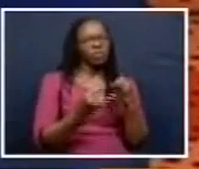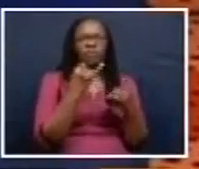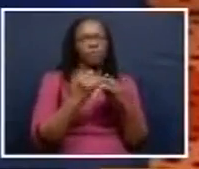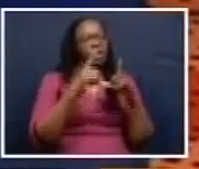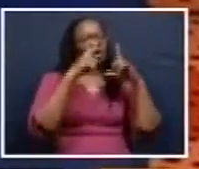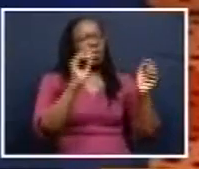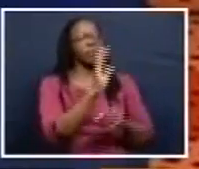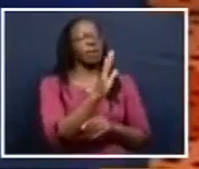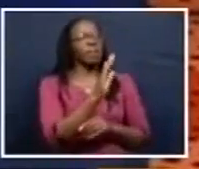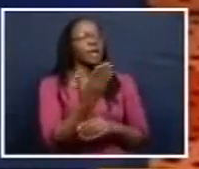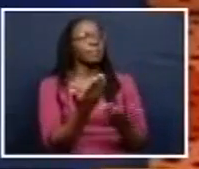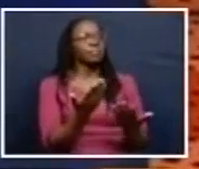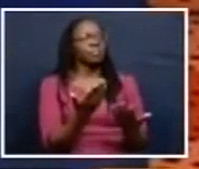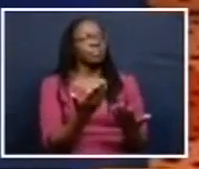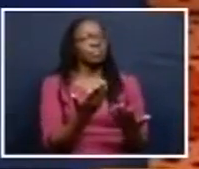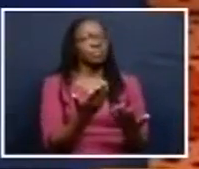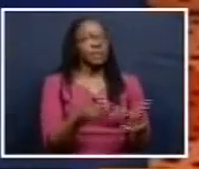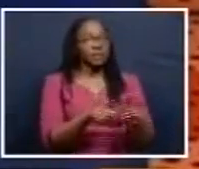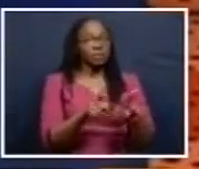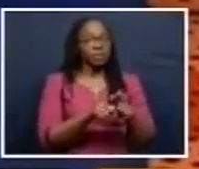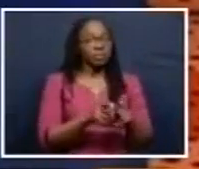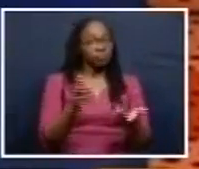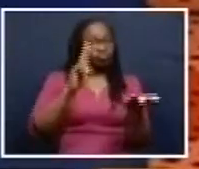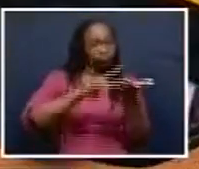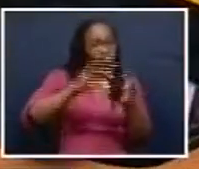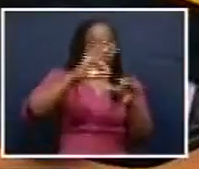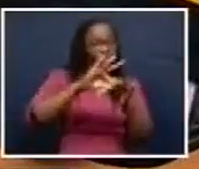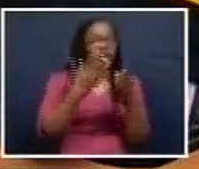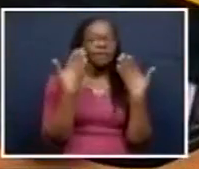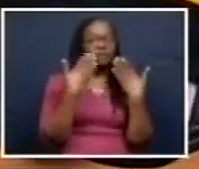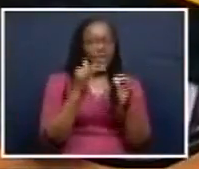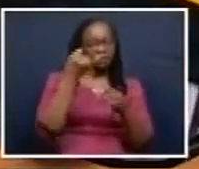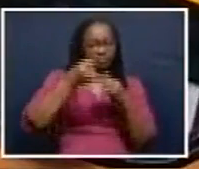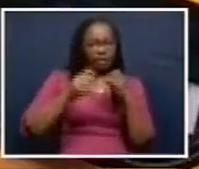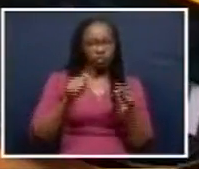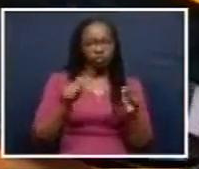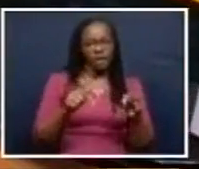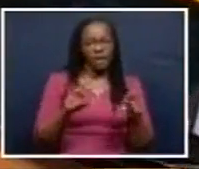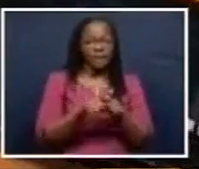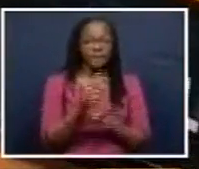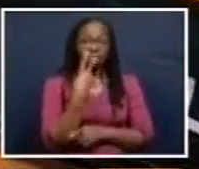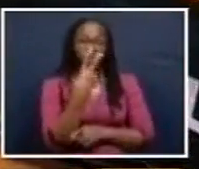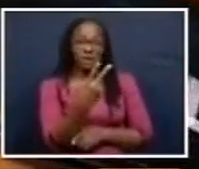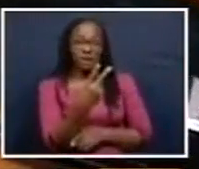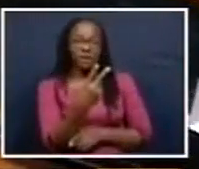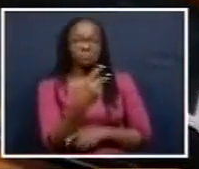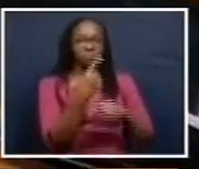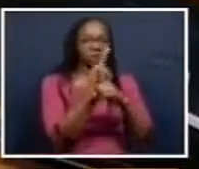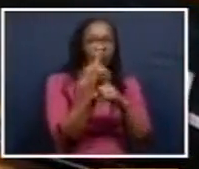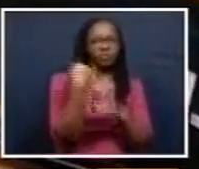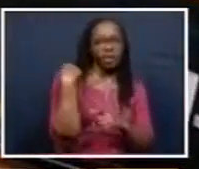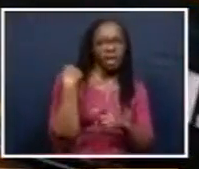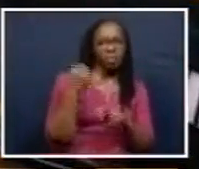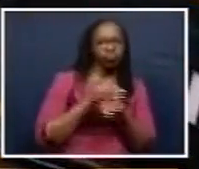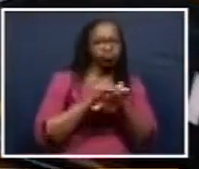mahojiano. Zoezi la kuwasajili wapiga kura limekamilika leo na tumeona baadhi ya takwimu ambazo zimetolewa